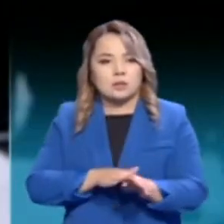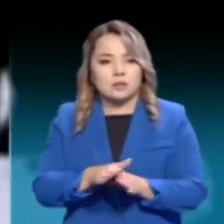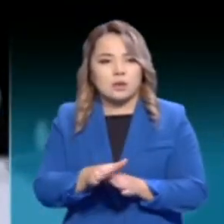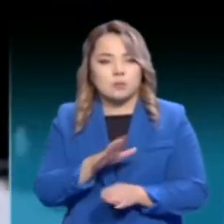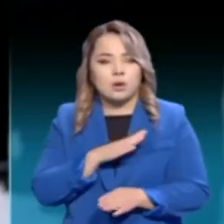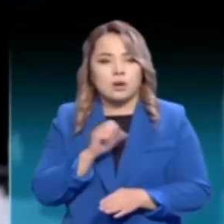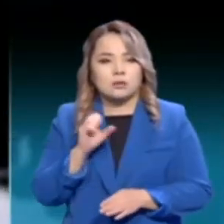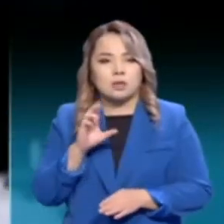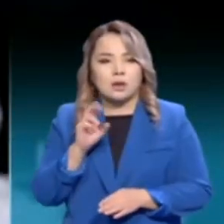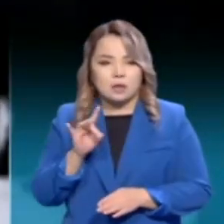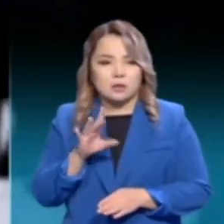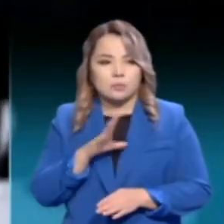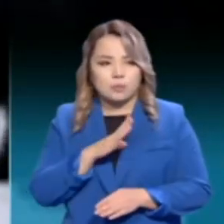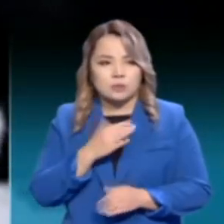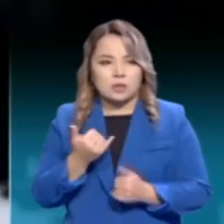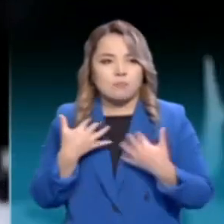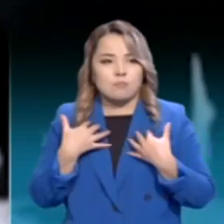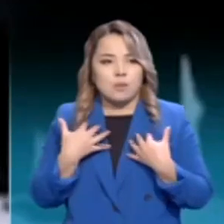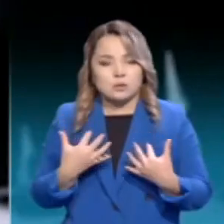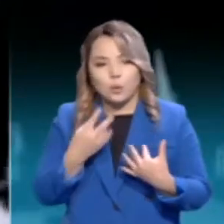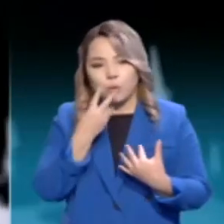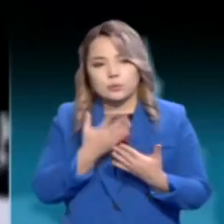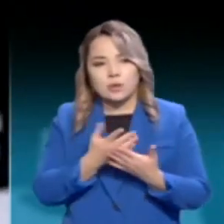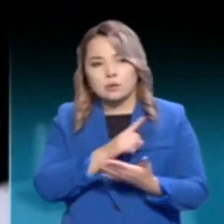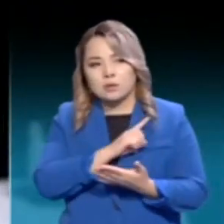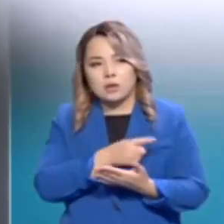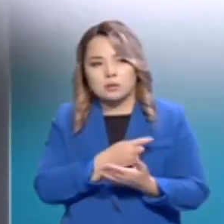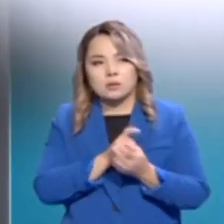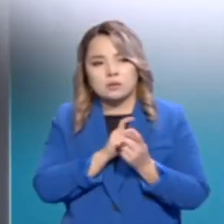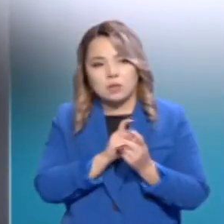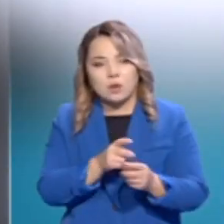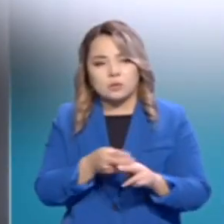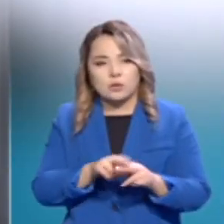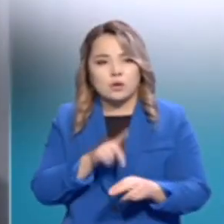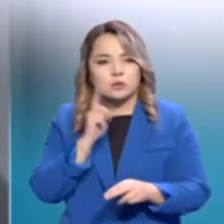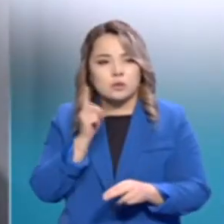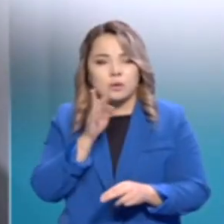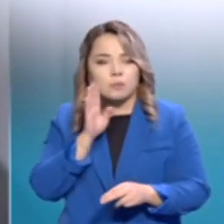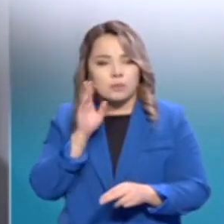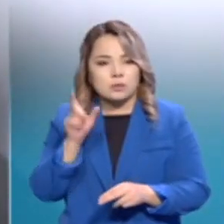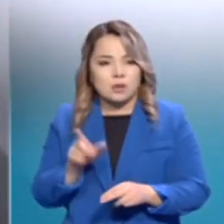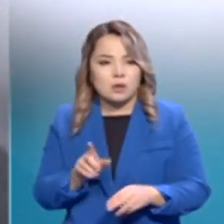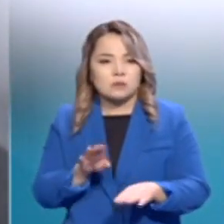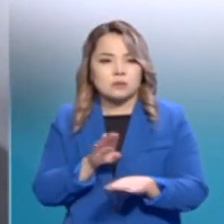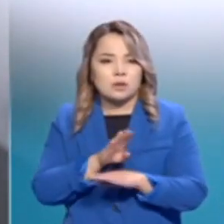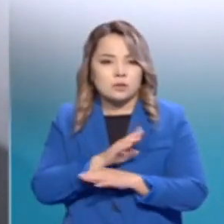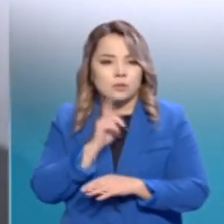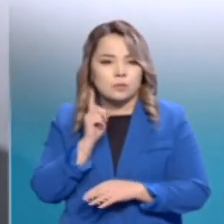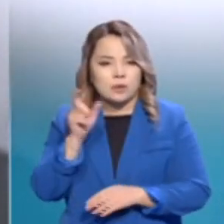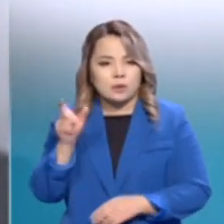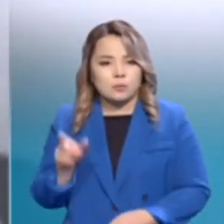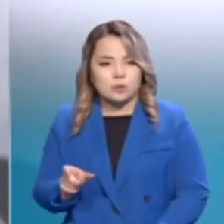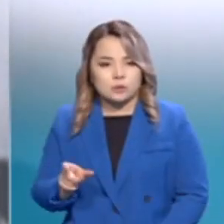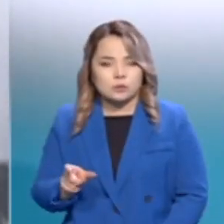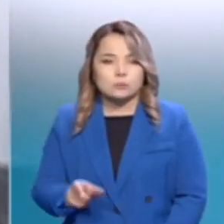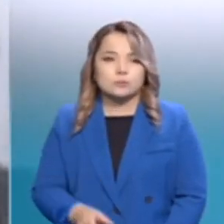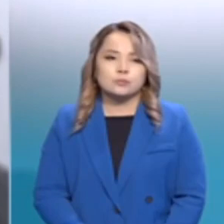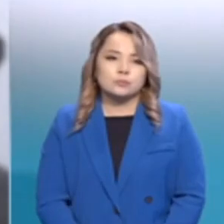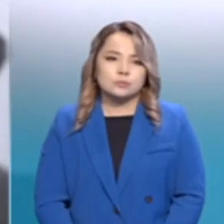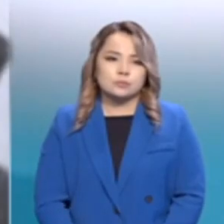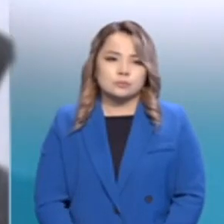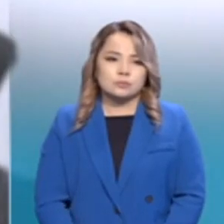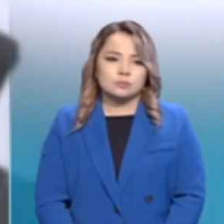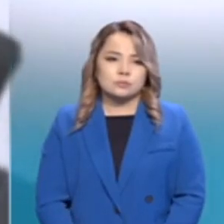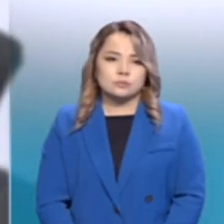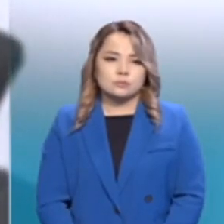Асқар батырлықтың асқар биігін көрсетті. Жалында кеткен жас ғұмыр. Азамат Бейбітұлы, Ермегелберген, Қазақстан ұлттық